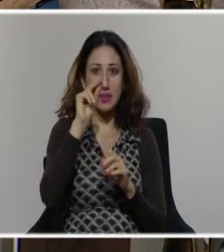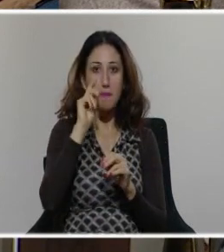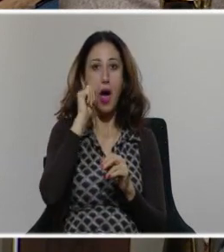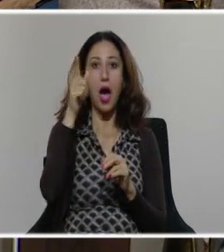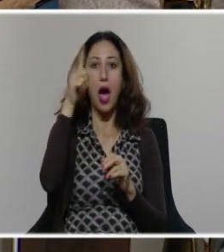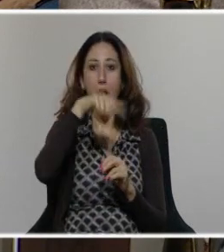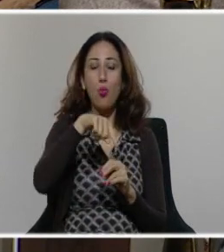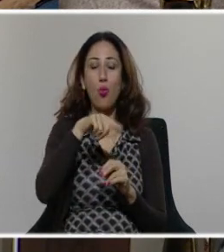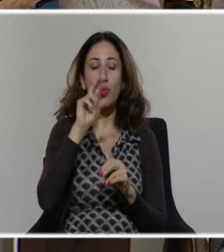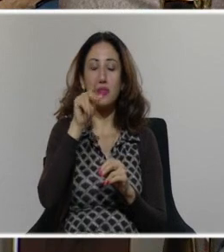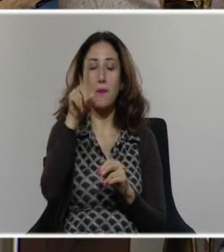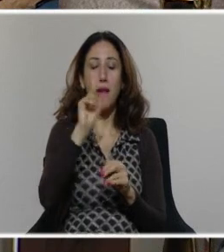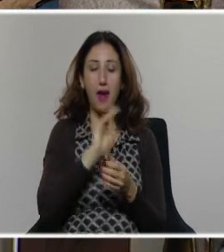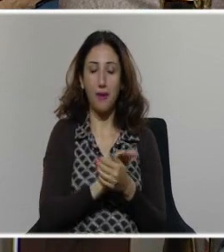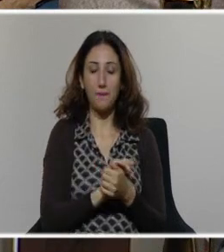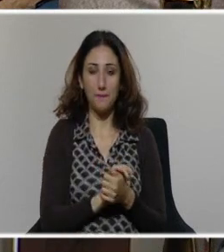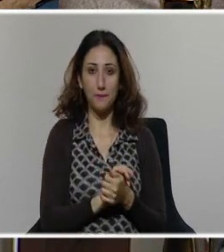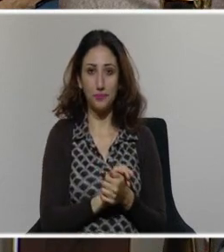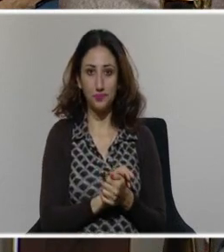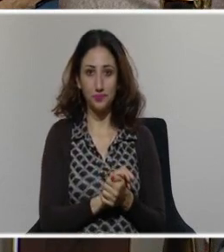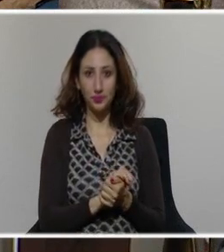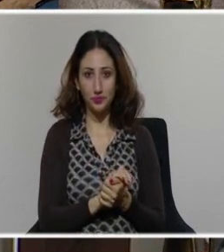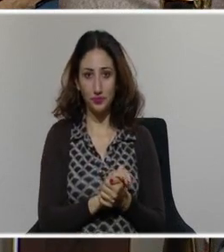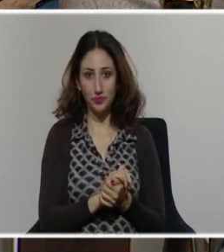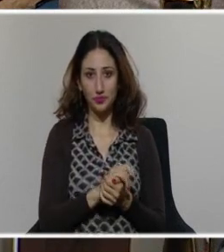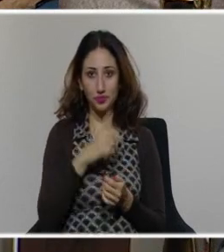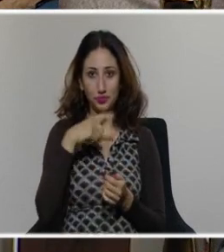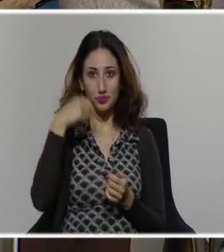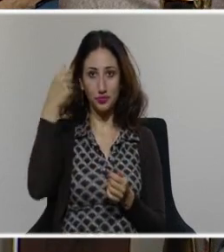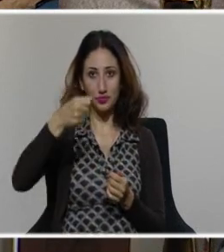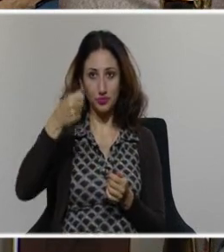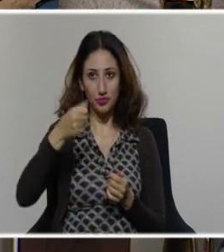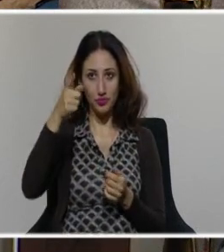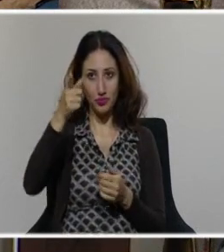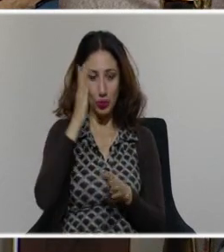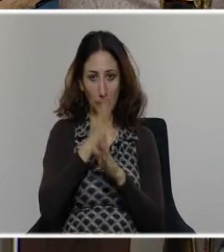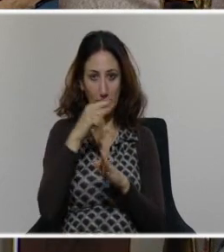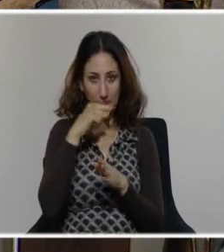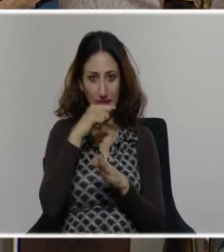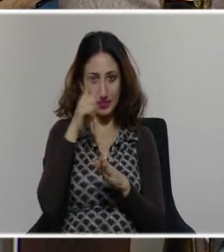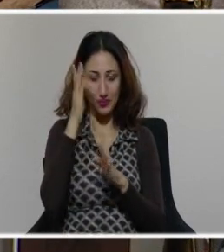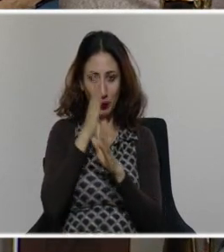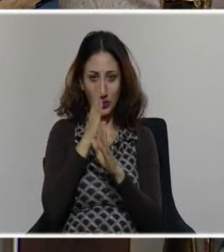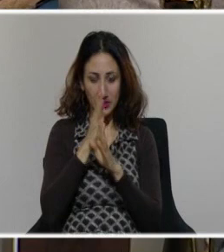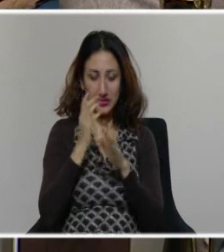توفيق فعلا اب ليهم. واسلم على الاستاذه الجميله رجاء حسين